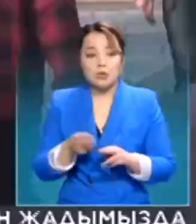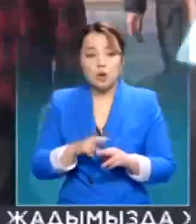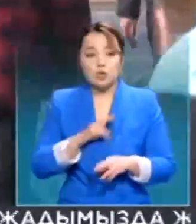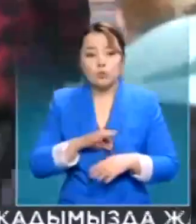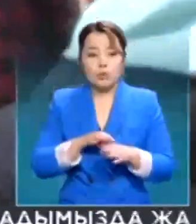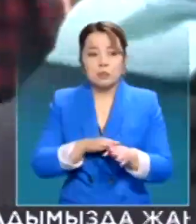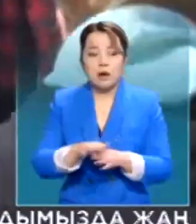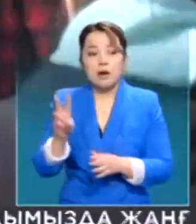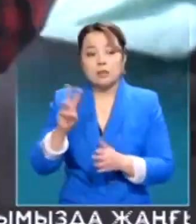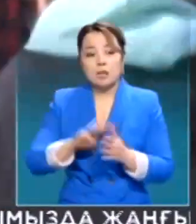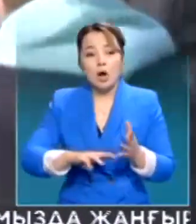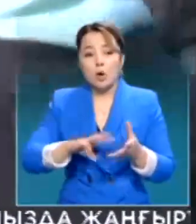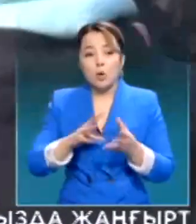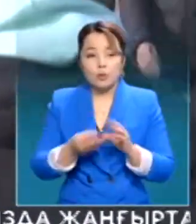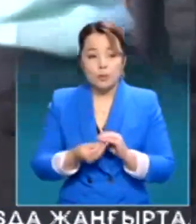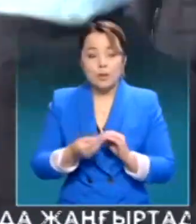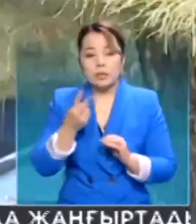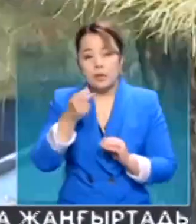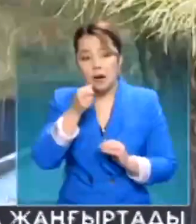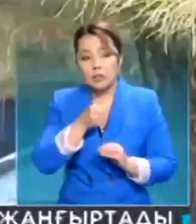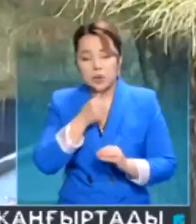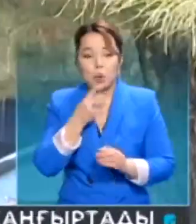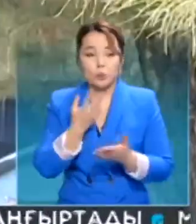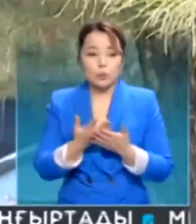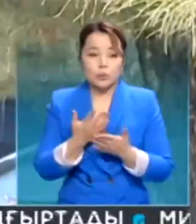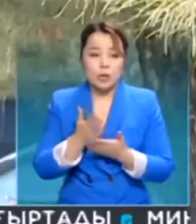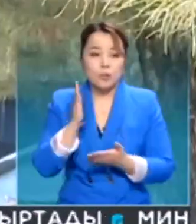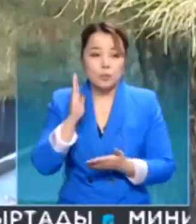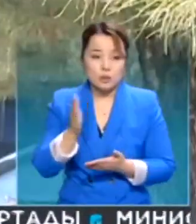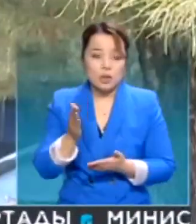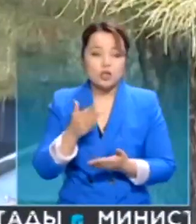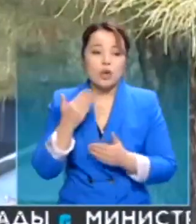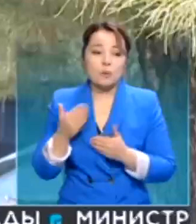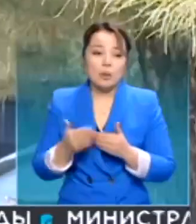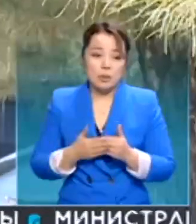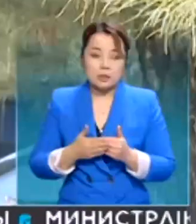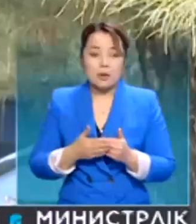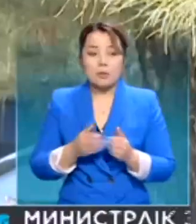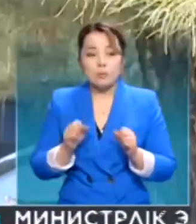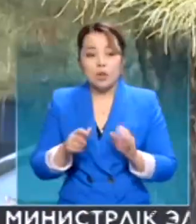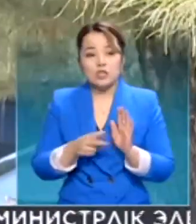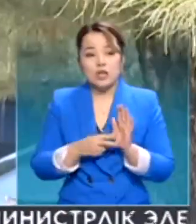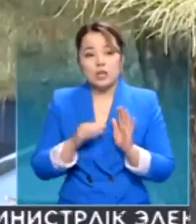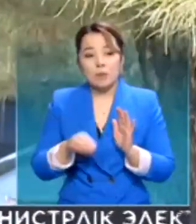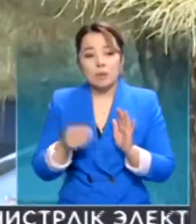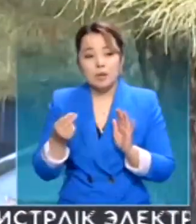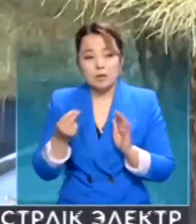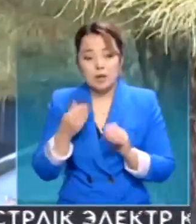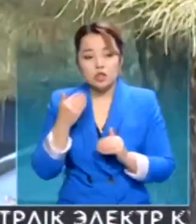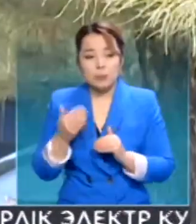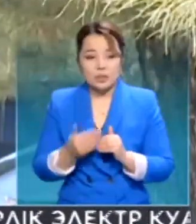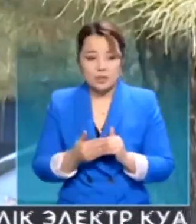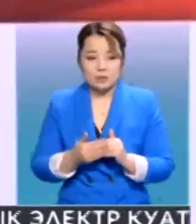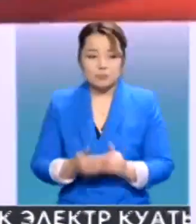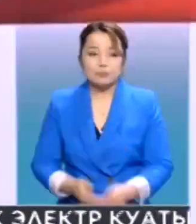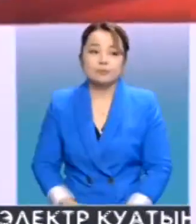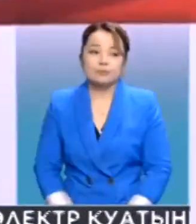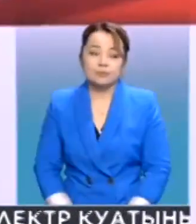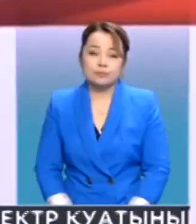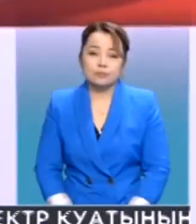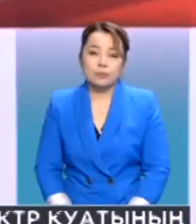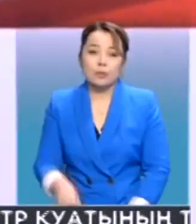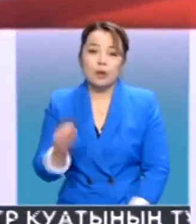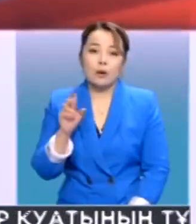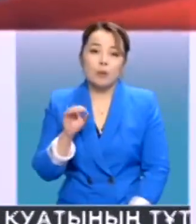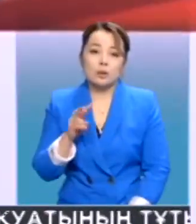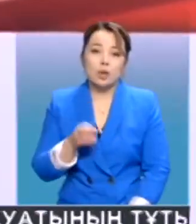жүргізеді. Яғни айыппұл көлемі 2 айлық есептік көрсеткіш, ол шамамен қателеспесем 7000 теңгенің шамасында.